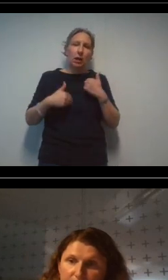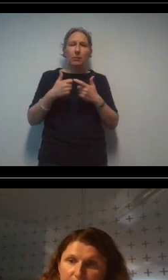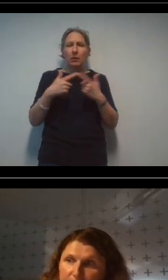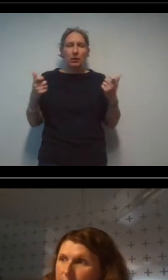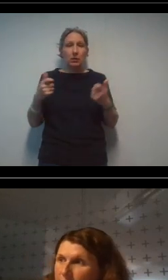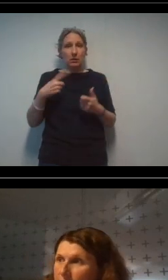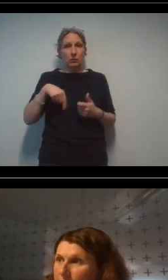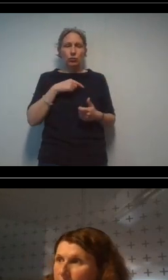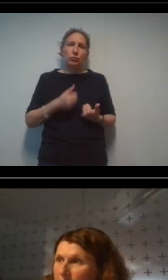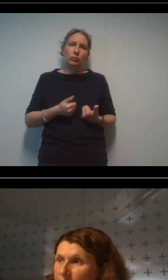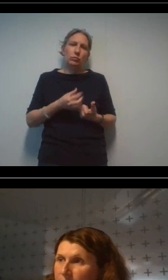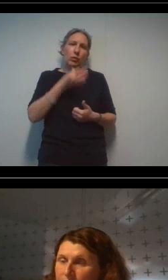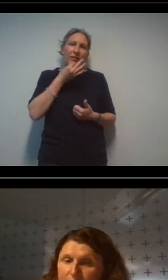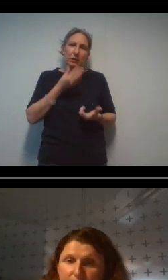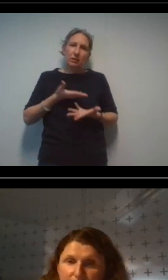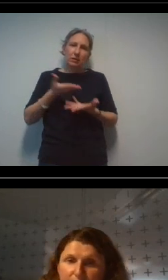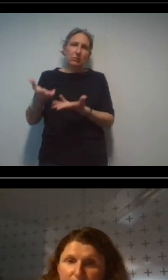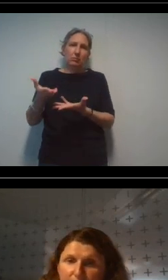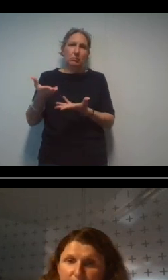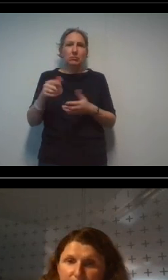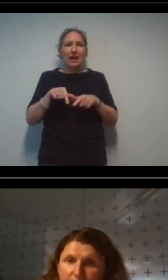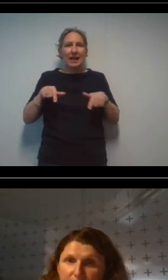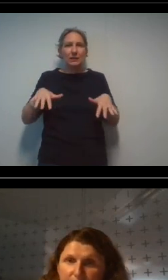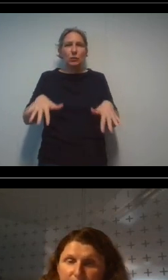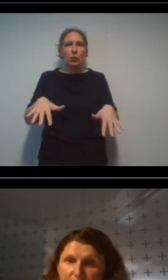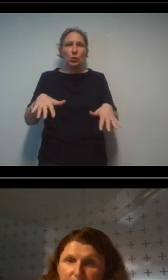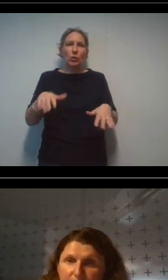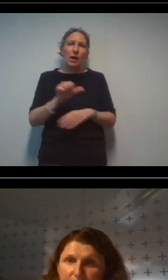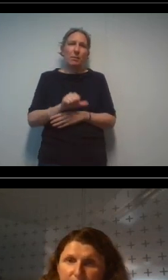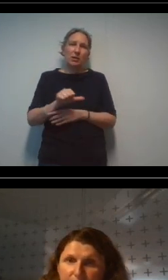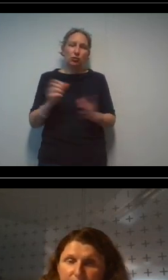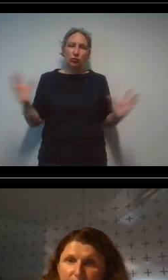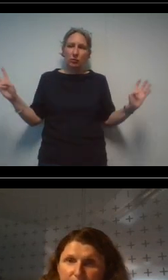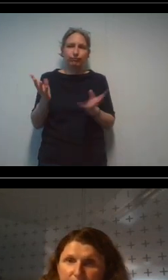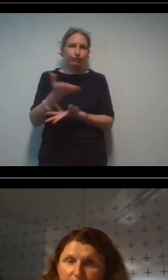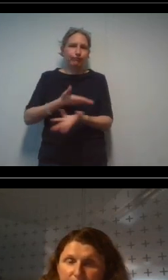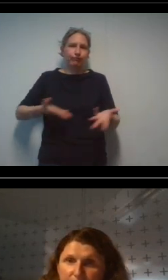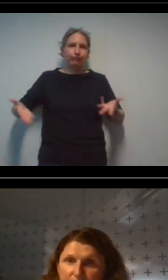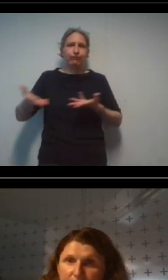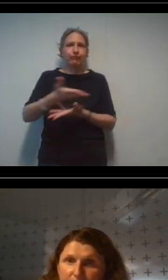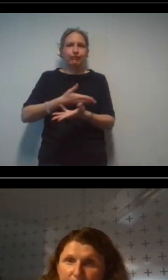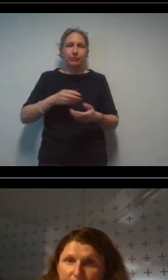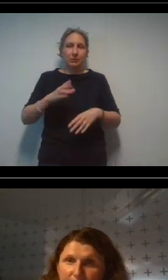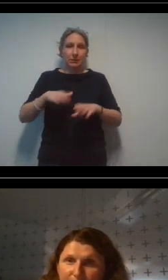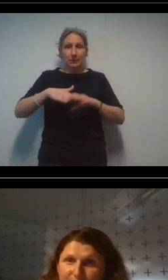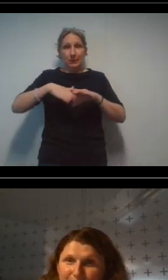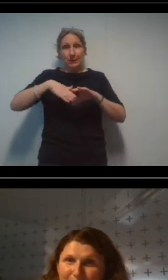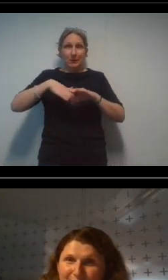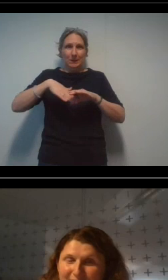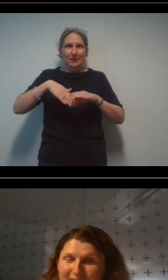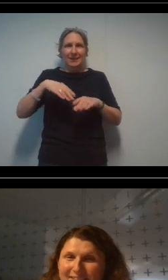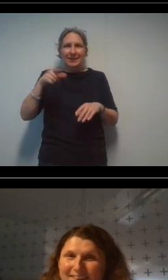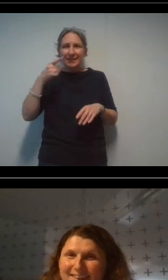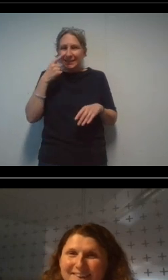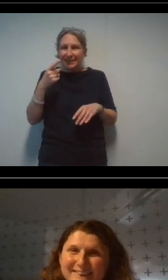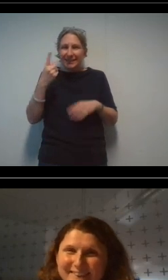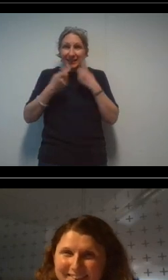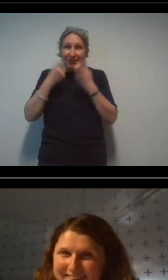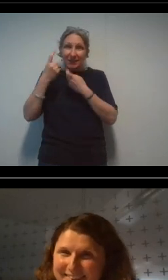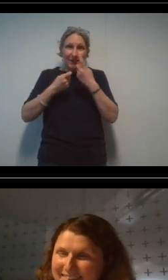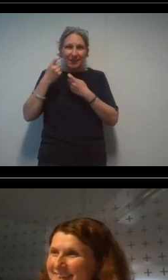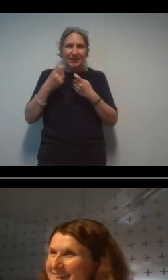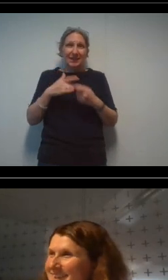d'Arpège pour pouvoir échanger entre vous. Voilà ce qu'on fait. On a été très bavard et vous aviez des questions, donc c'était intéressant, mais